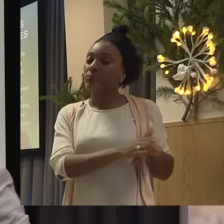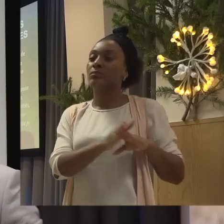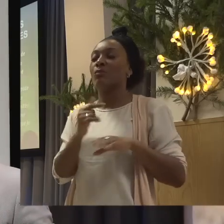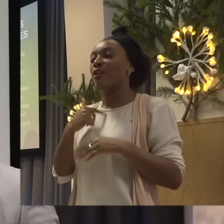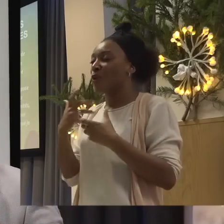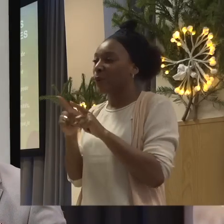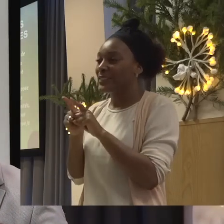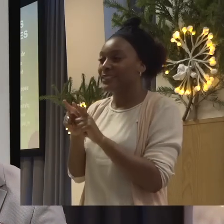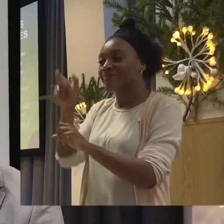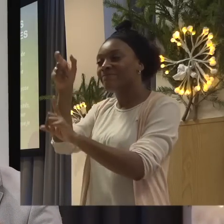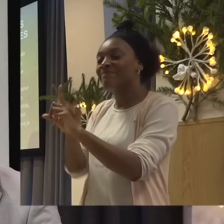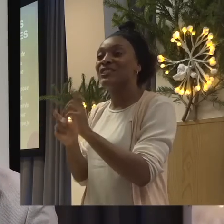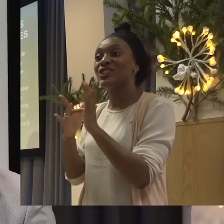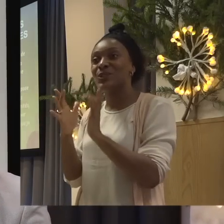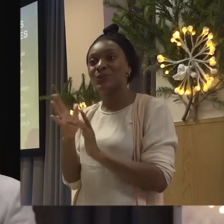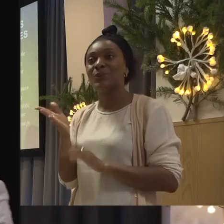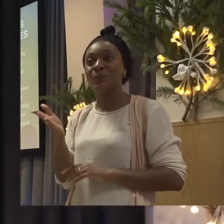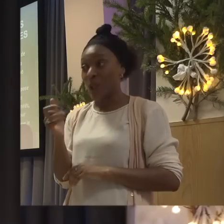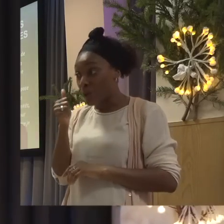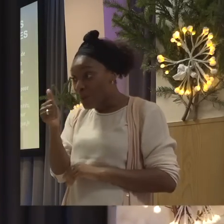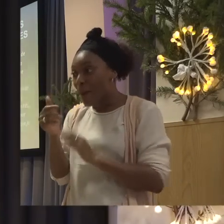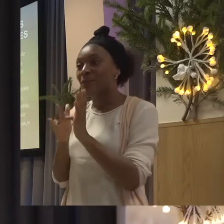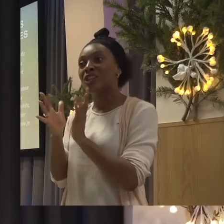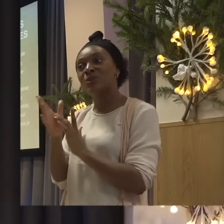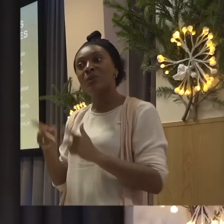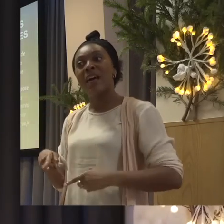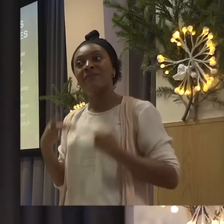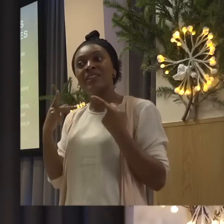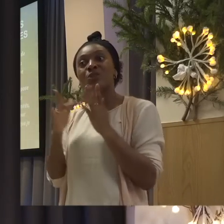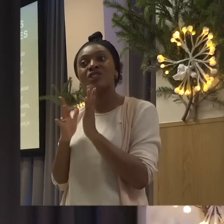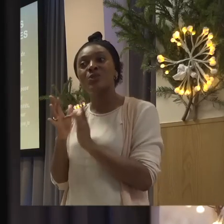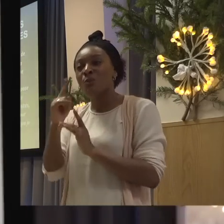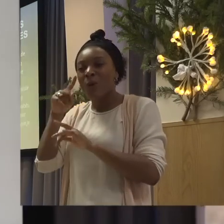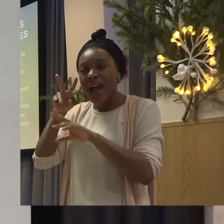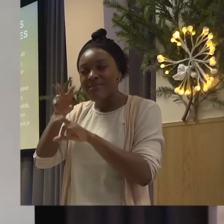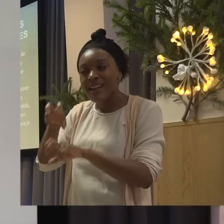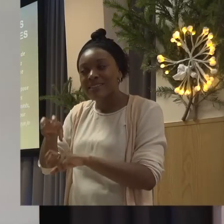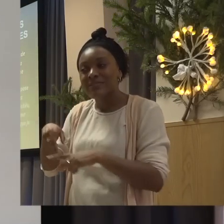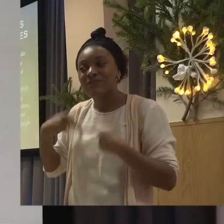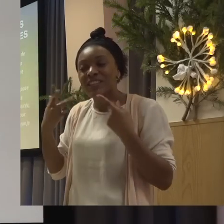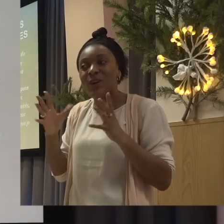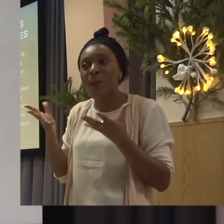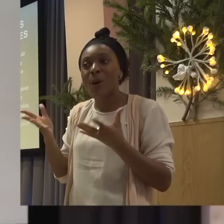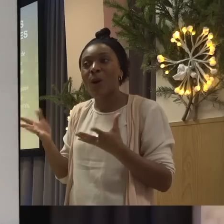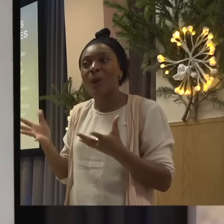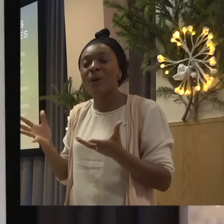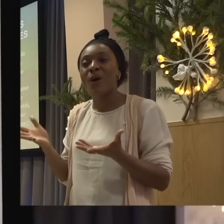voudrais juste nous conduire vers la vie de notre Seigneur pour analyser un peu sa vie, comment il